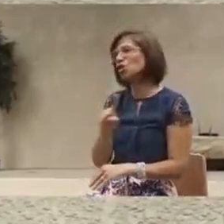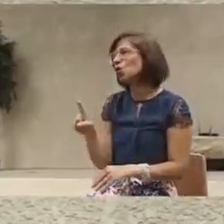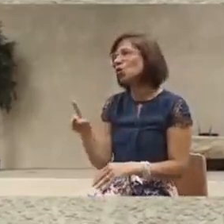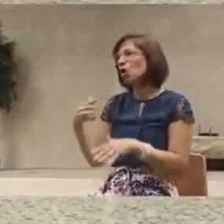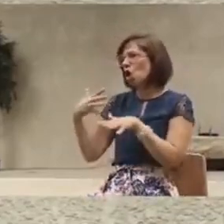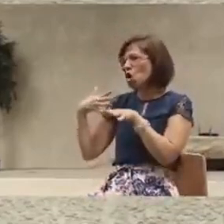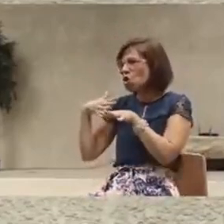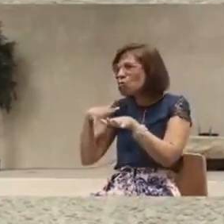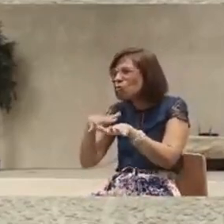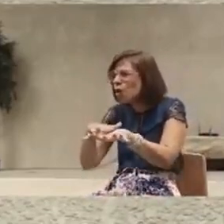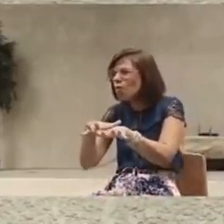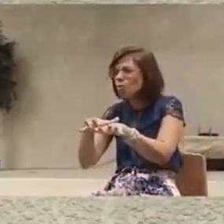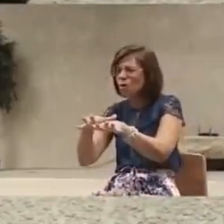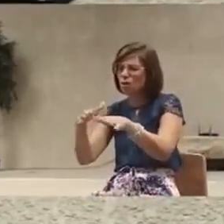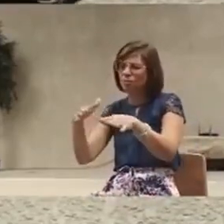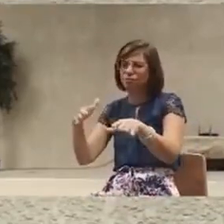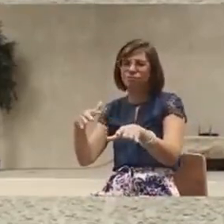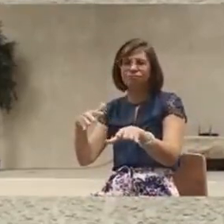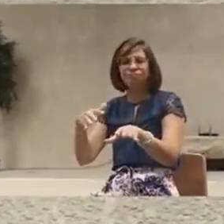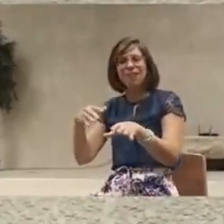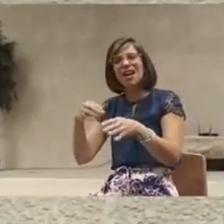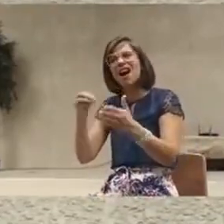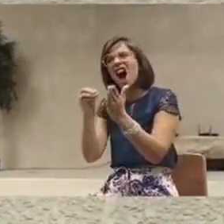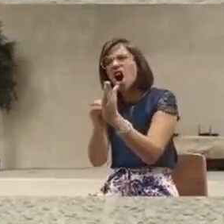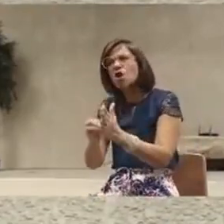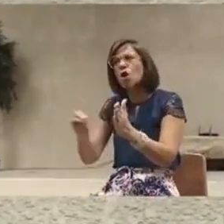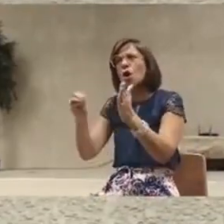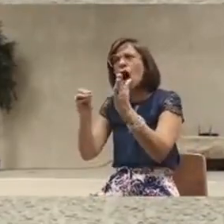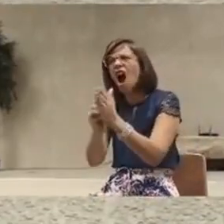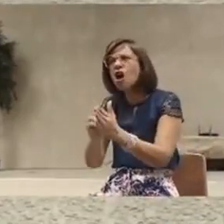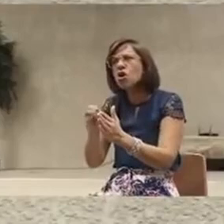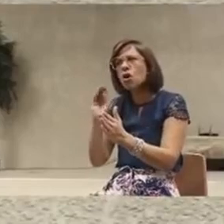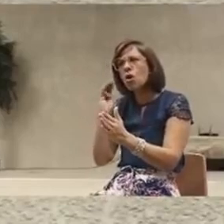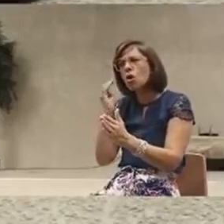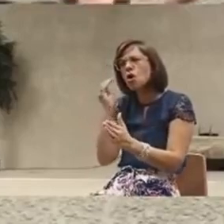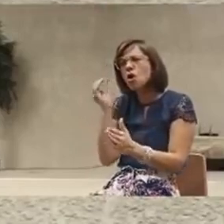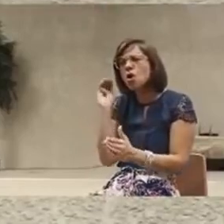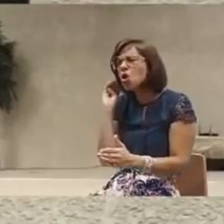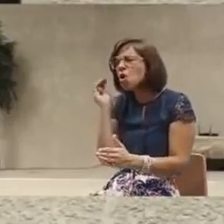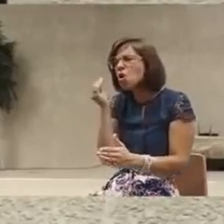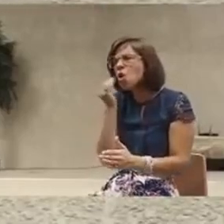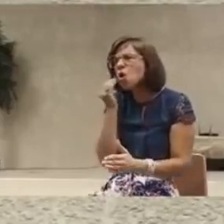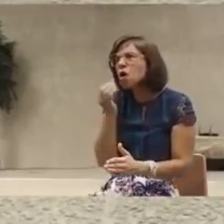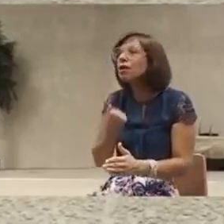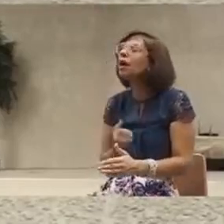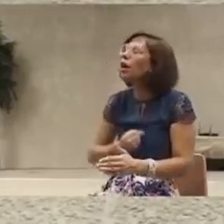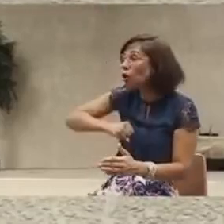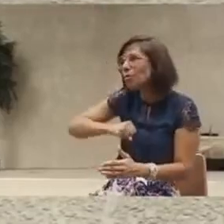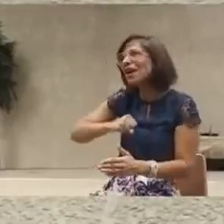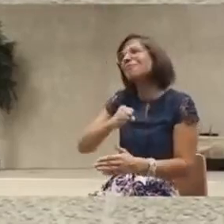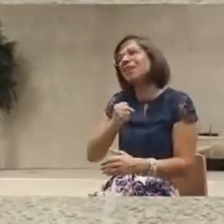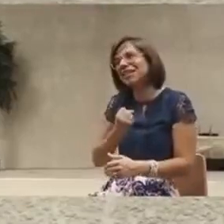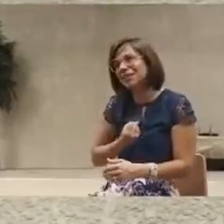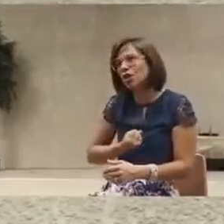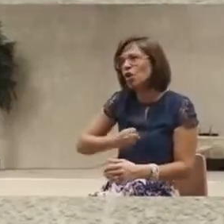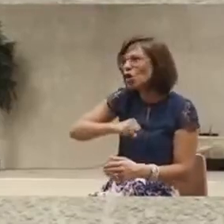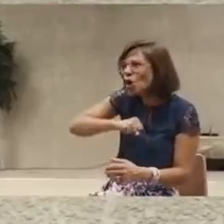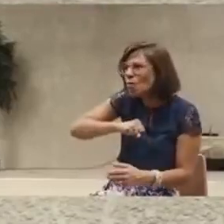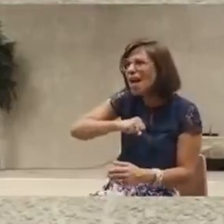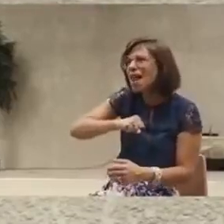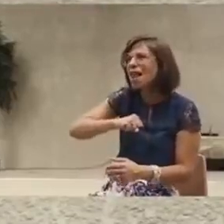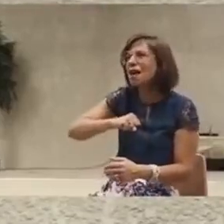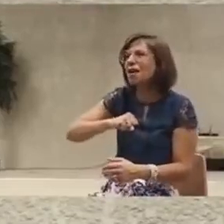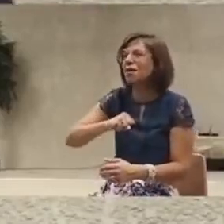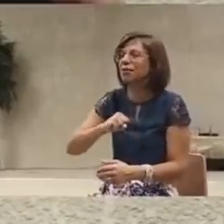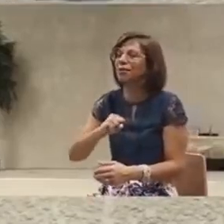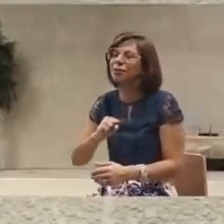été pourchassé, il était mal en point, il était en mauvaise position. Et que dit-il?